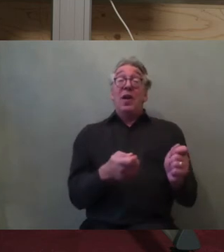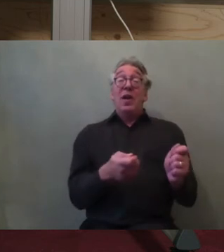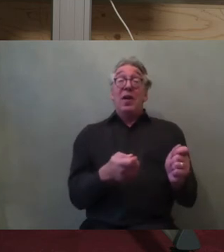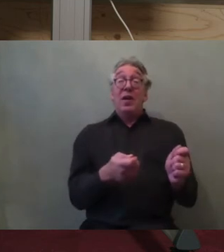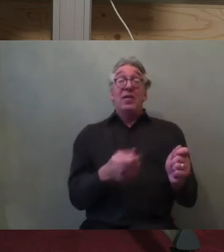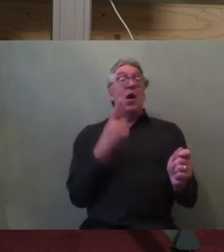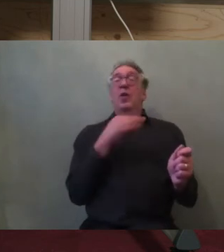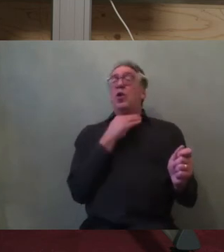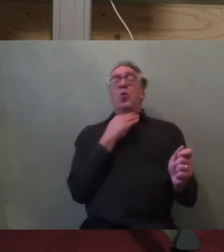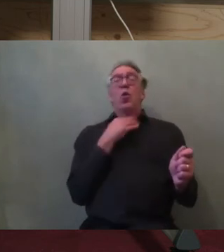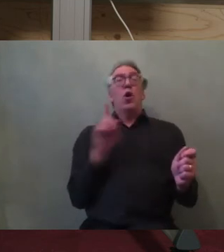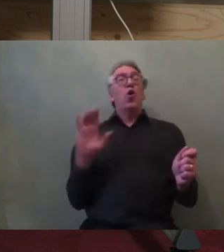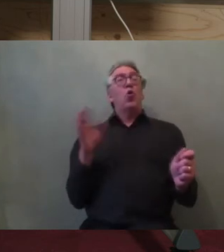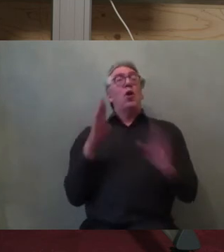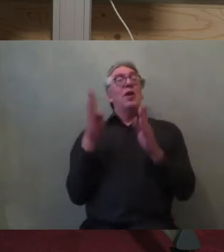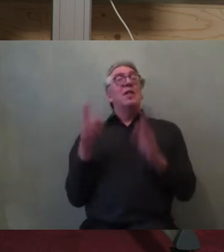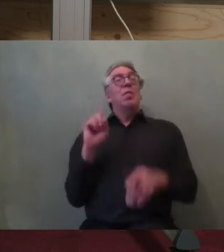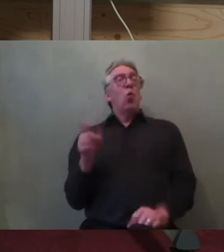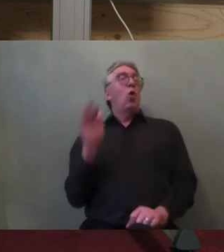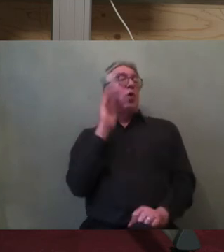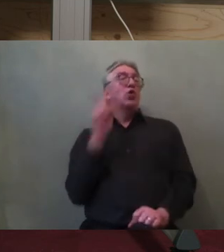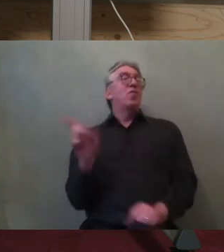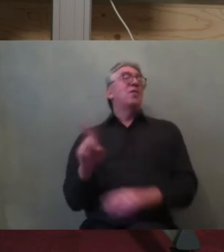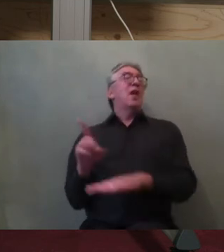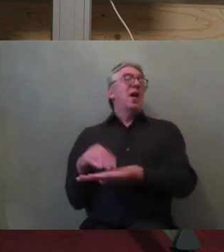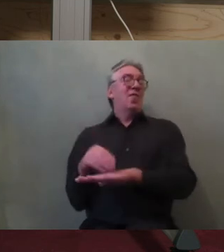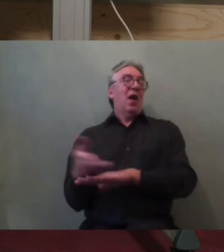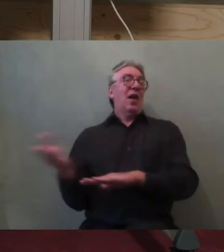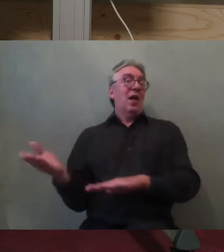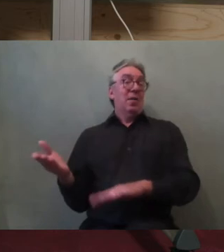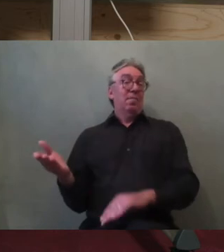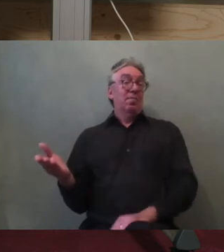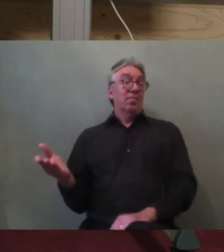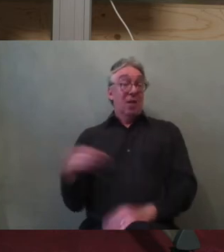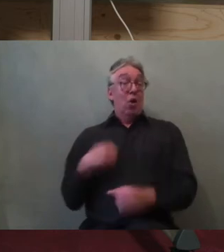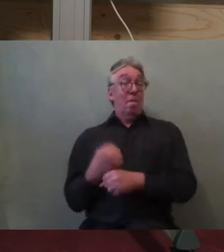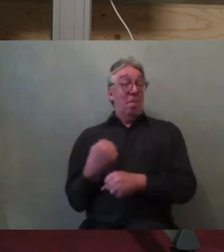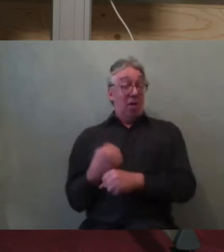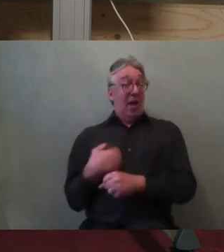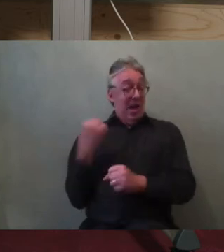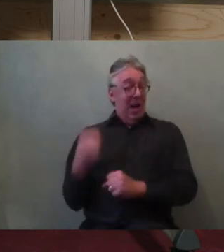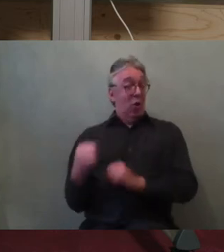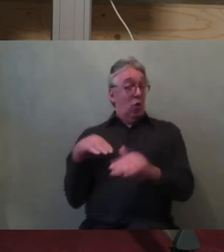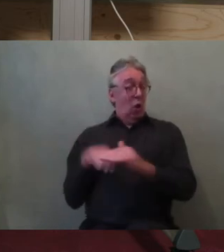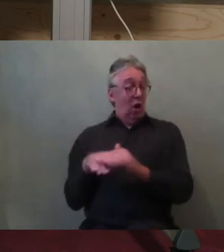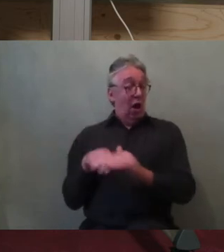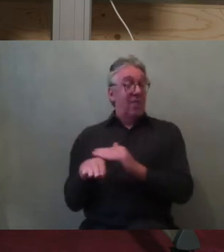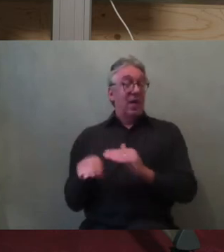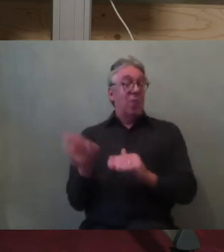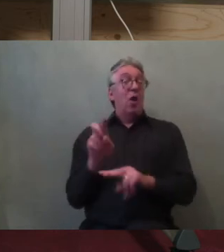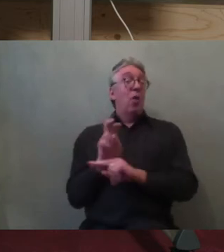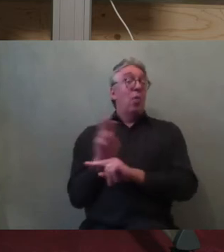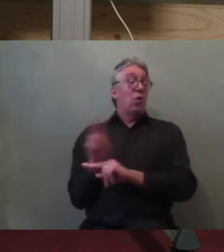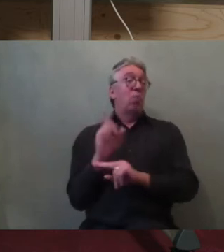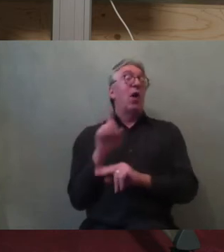hoe wordt het nou ervaren en zijn we daadwerkelijk in de praktijk toegankelijk. Dus dat is ook belangrijk om daar in een eventuele monitor rekening mee te houden. Nou,